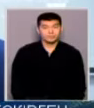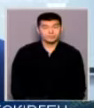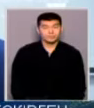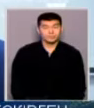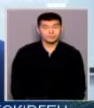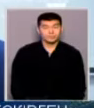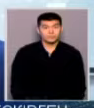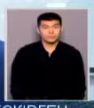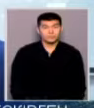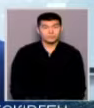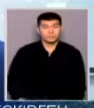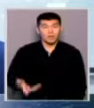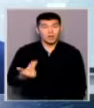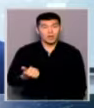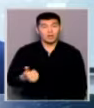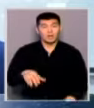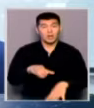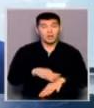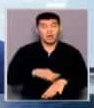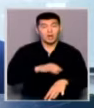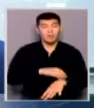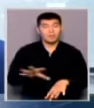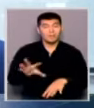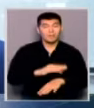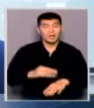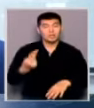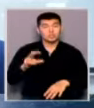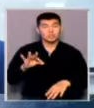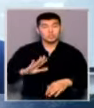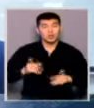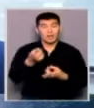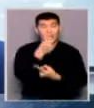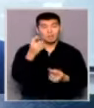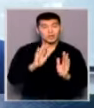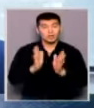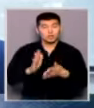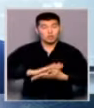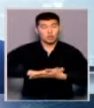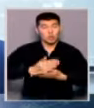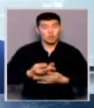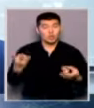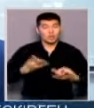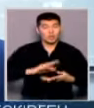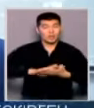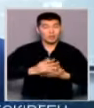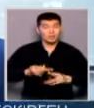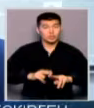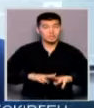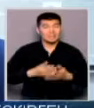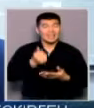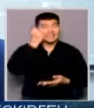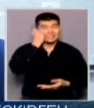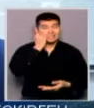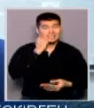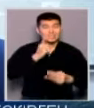Әрине, қазіргі таңда мемлекеттік көрсетілетін қызметтің барлығы ақпараттық жүйелер арқылы көрсетіледі. Бұл компьютерлердің ескі